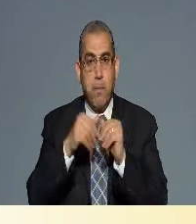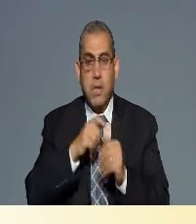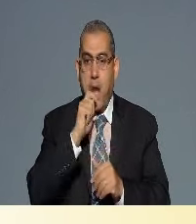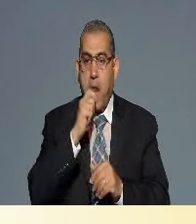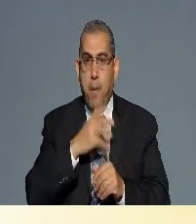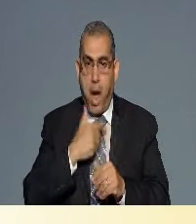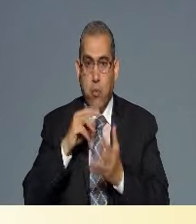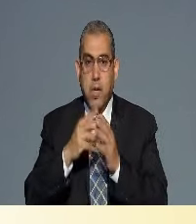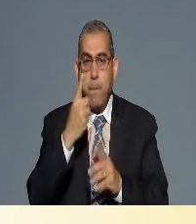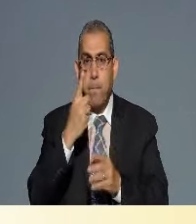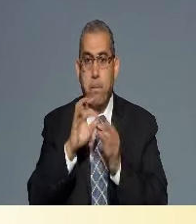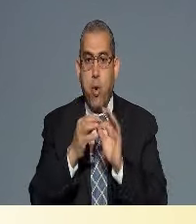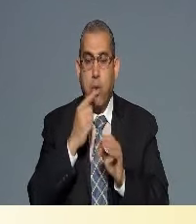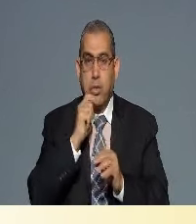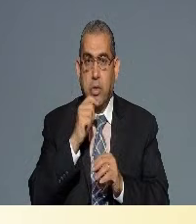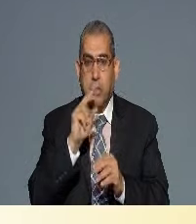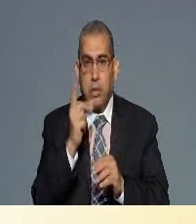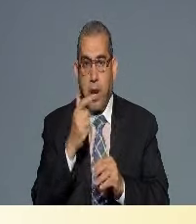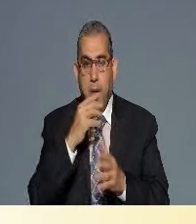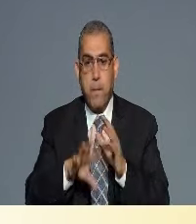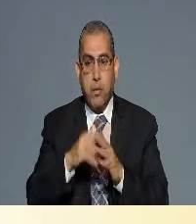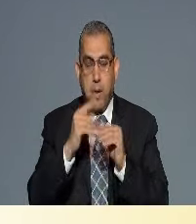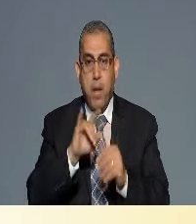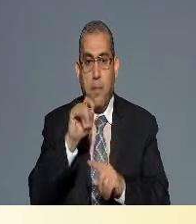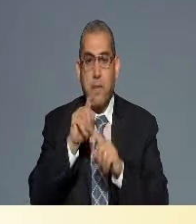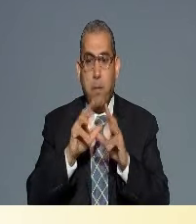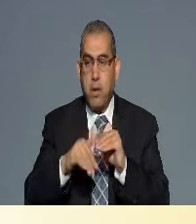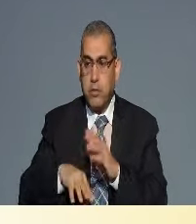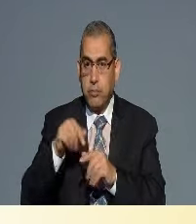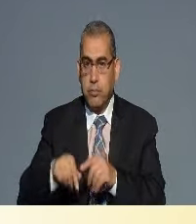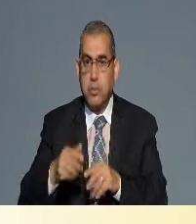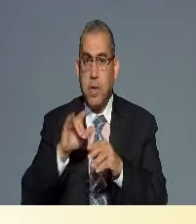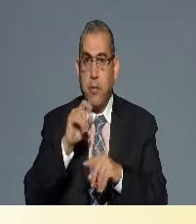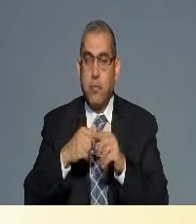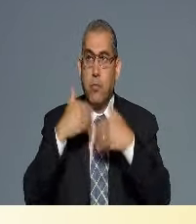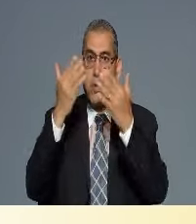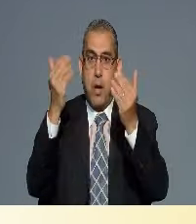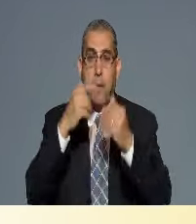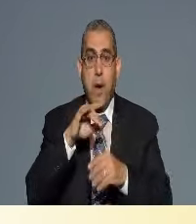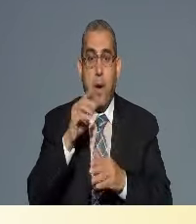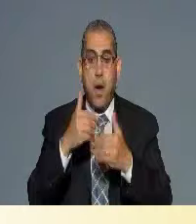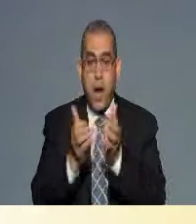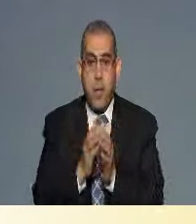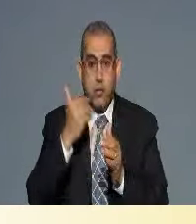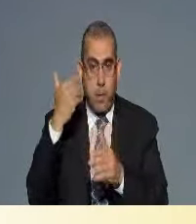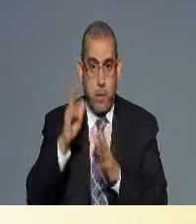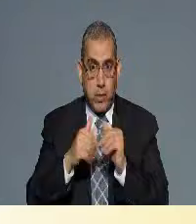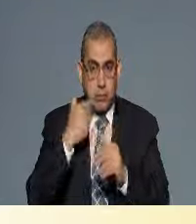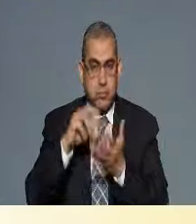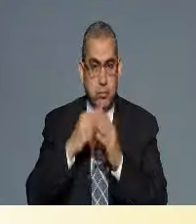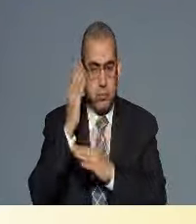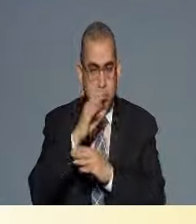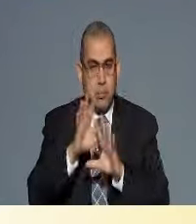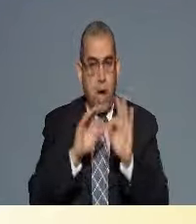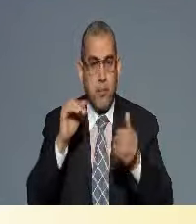حوالي 1,000,000 طن. مصر بتنتج منها سيادتك 50%. يستند جهاز مستقبل مصر في الإدارة على الحلول المتكاملة. احنا دايما احنا هنا